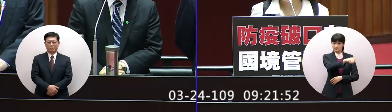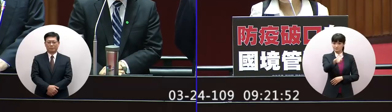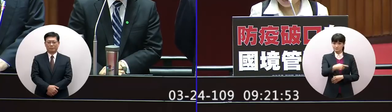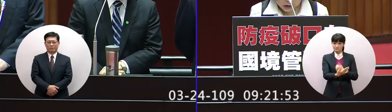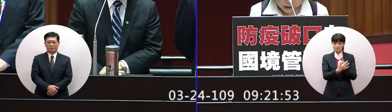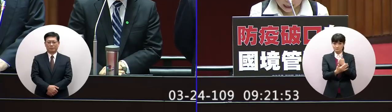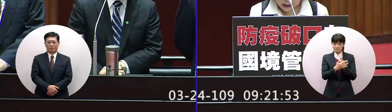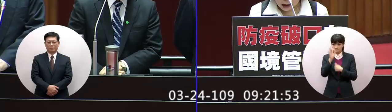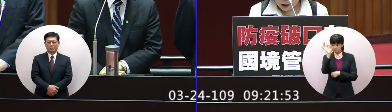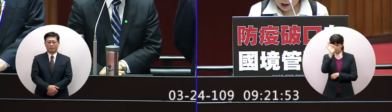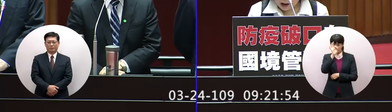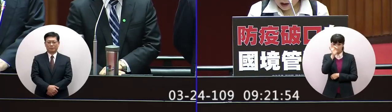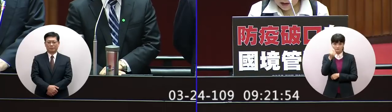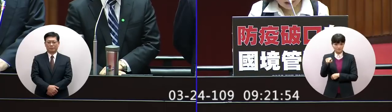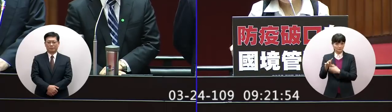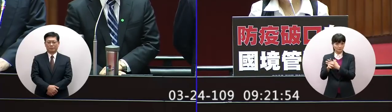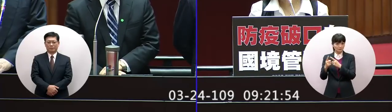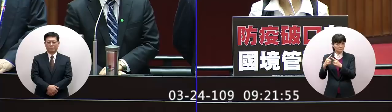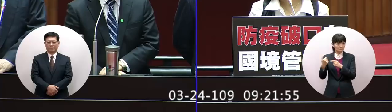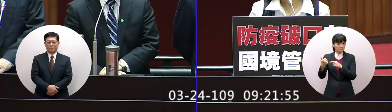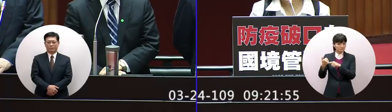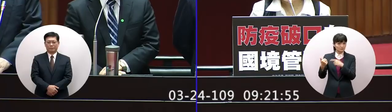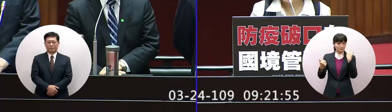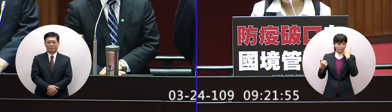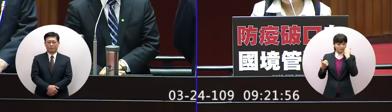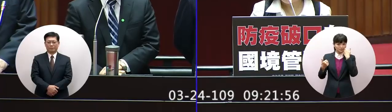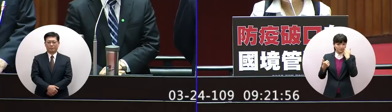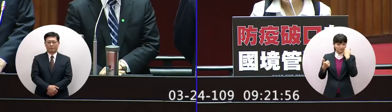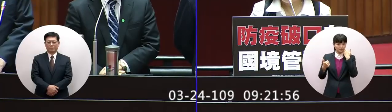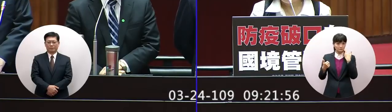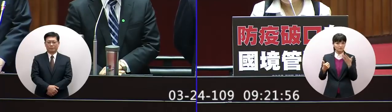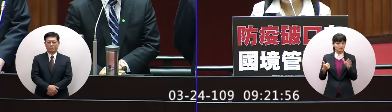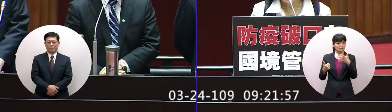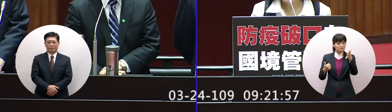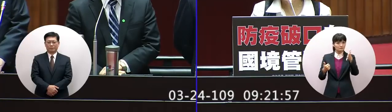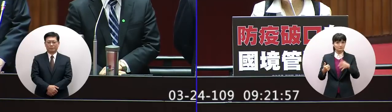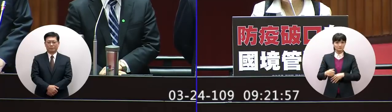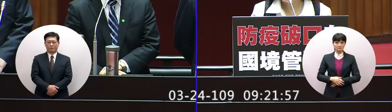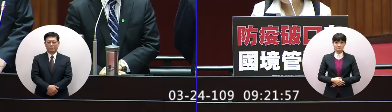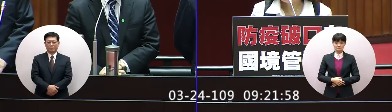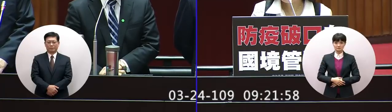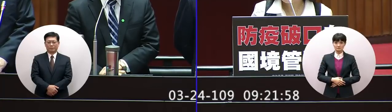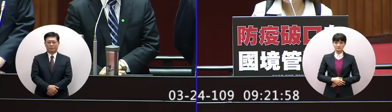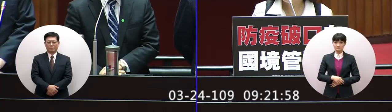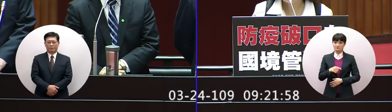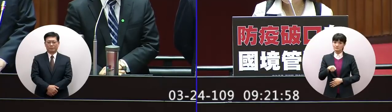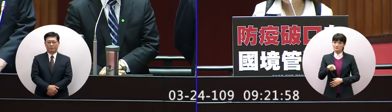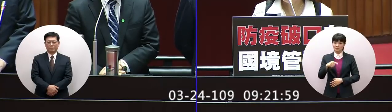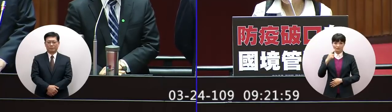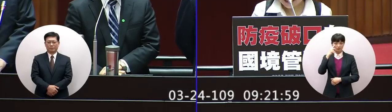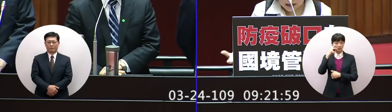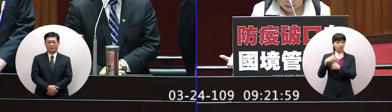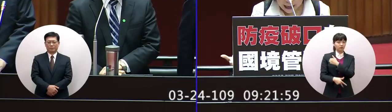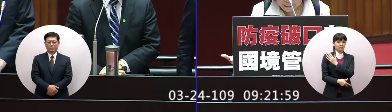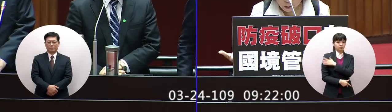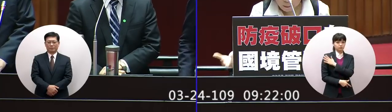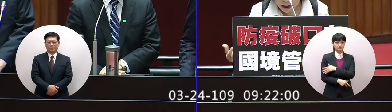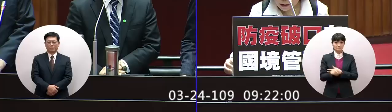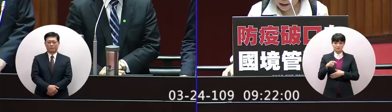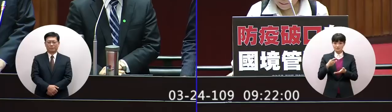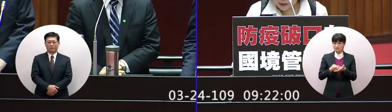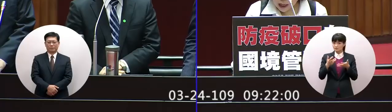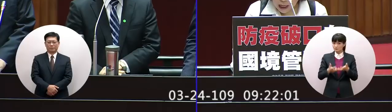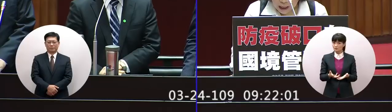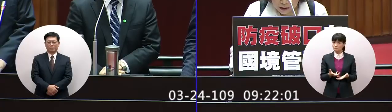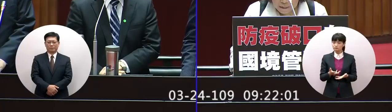这个老兄到底是谁啊？这个是我们忽略了这个问题的严重性呢，还是怎么样？